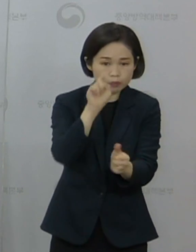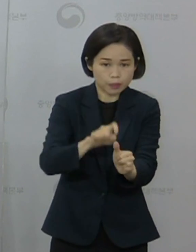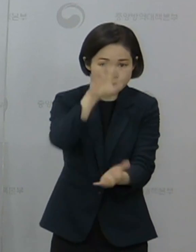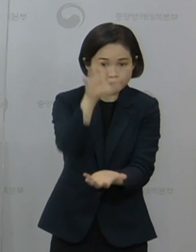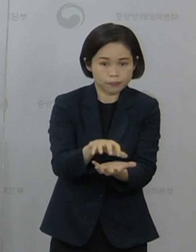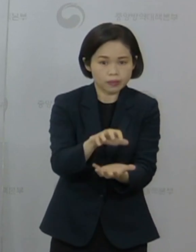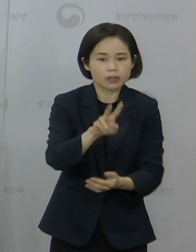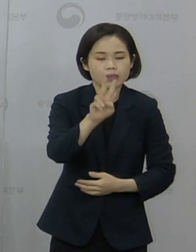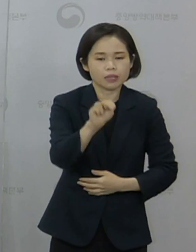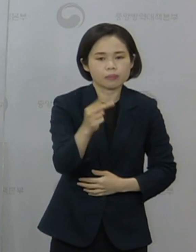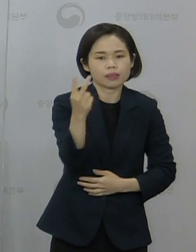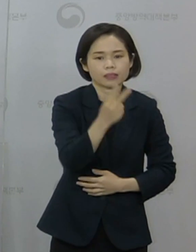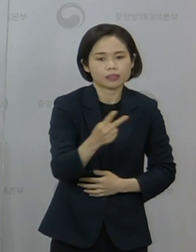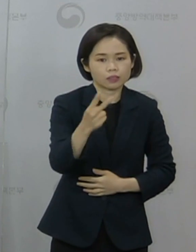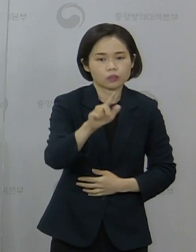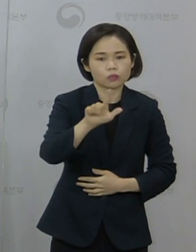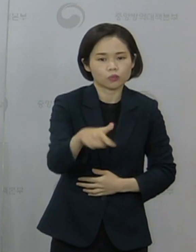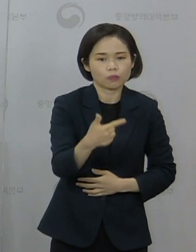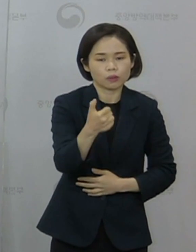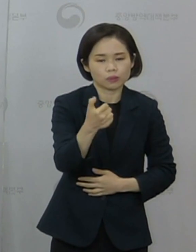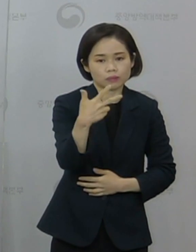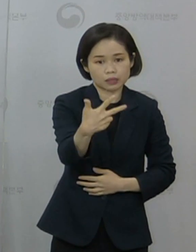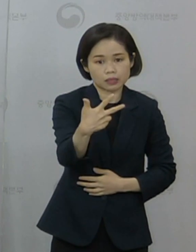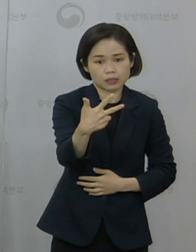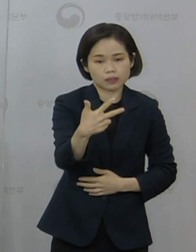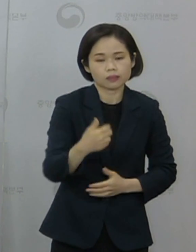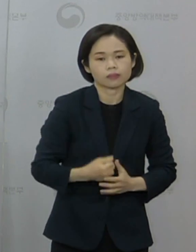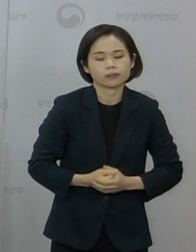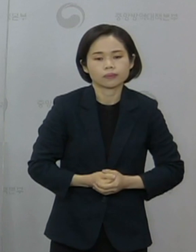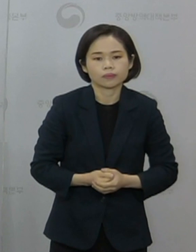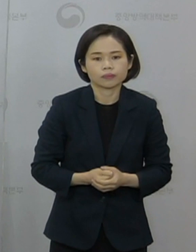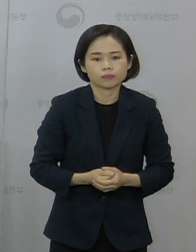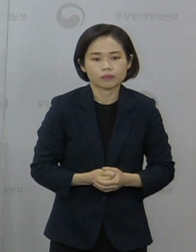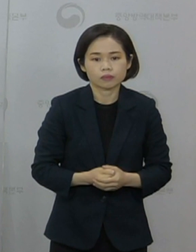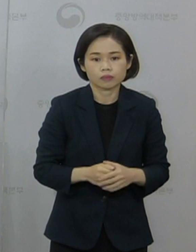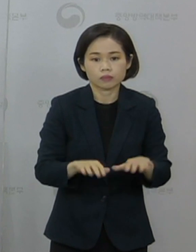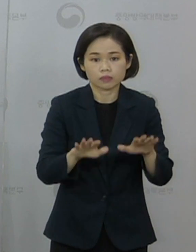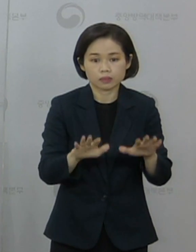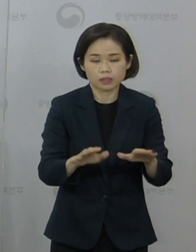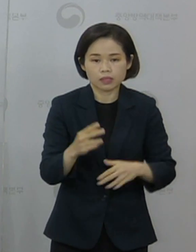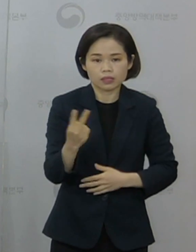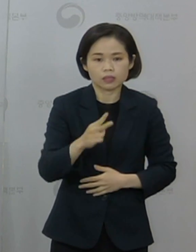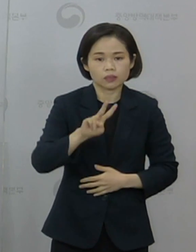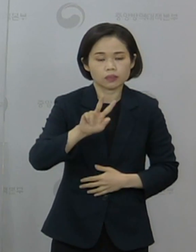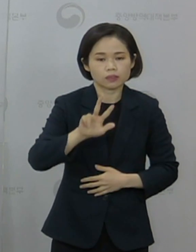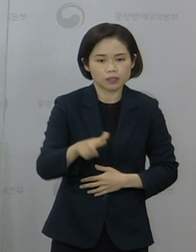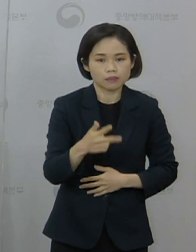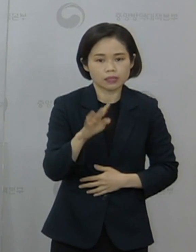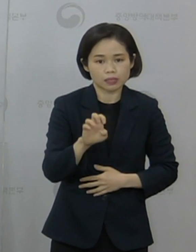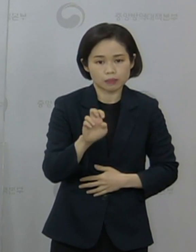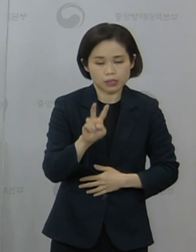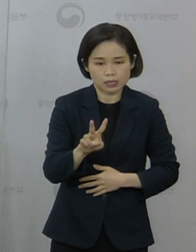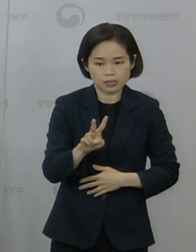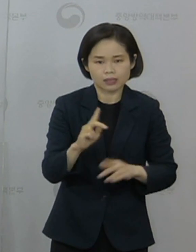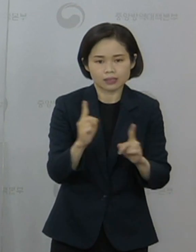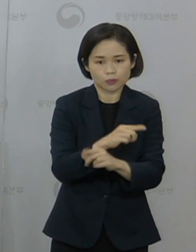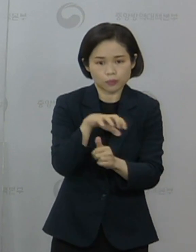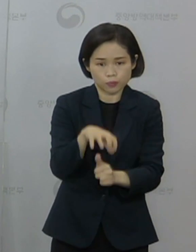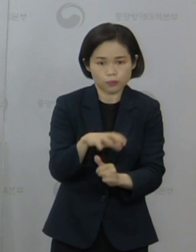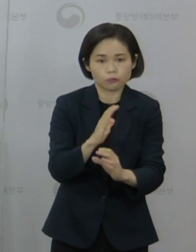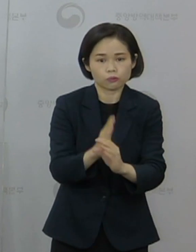자수는 22650 7명 입니다 현재는 2740 2명의 격리 치료 중